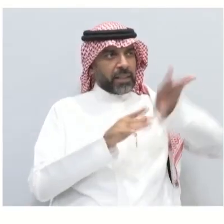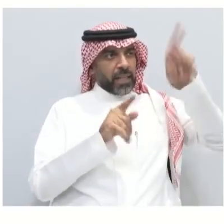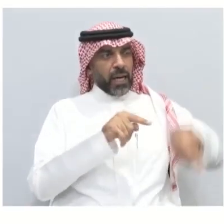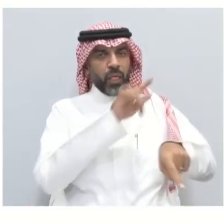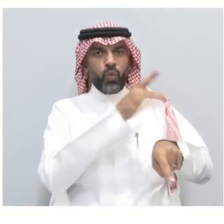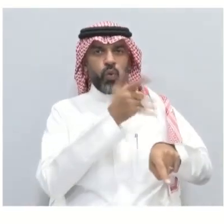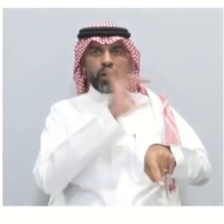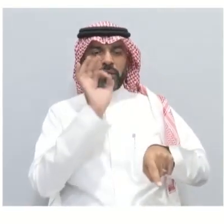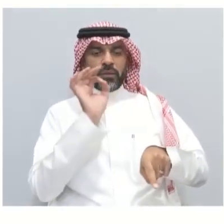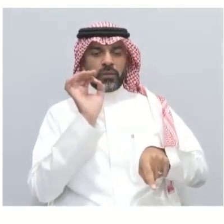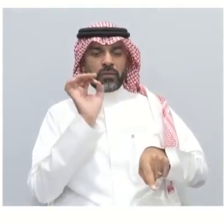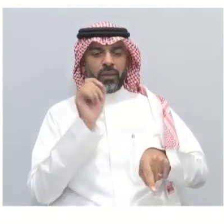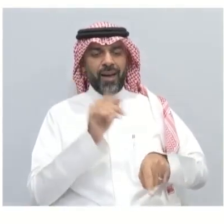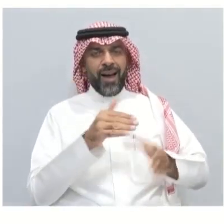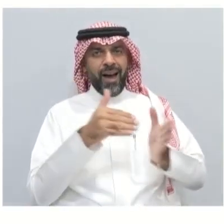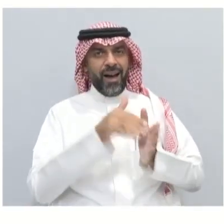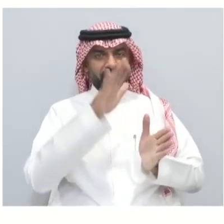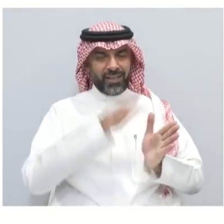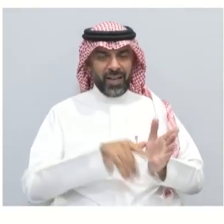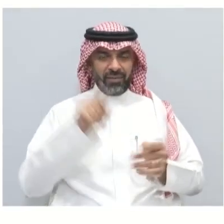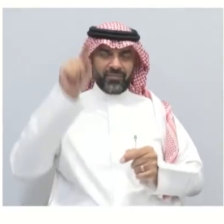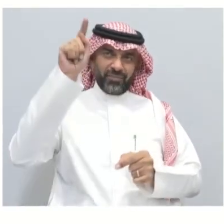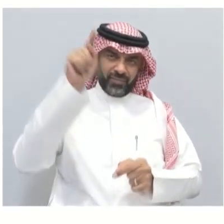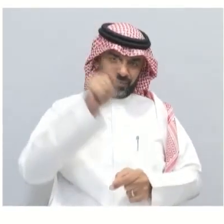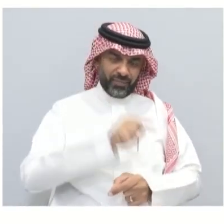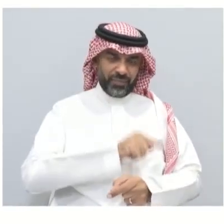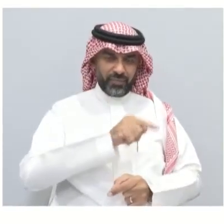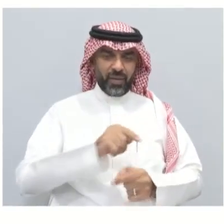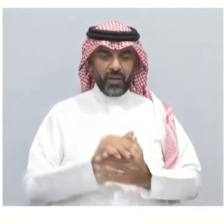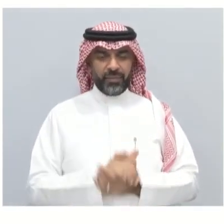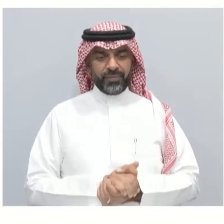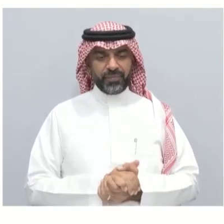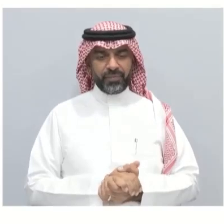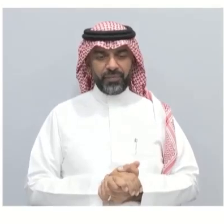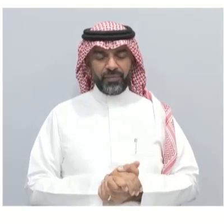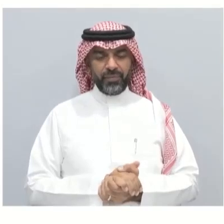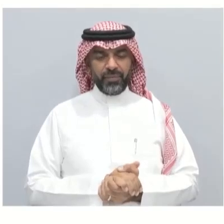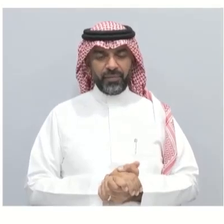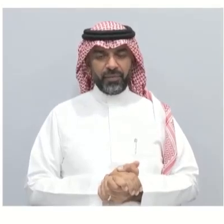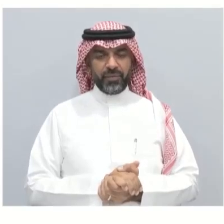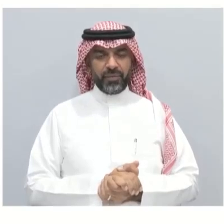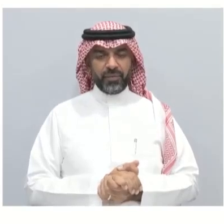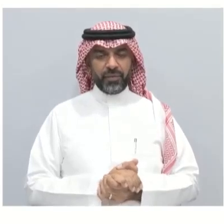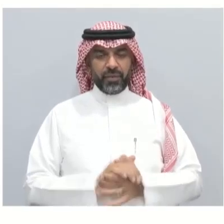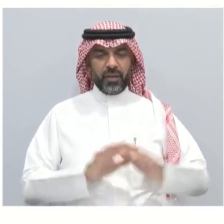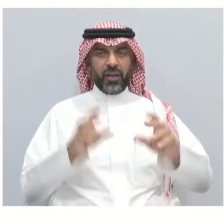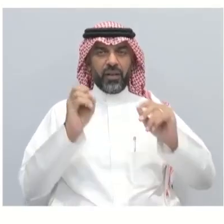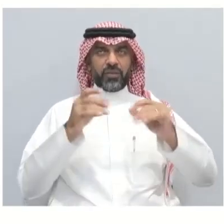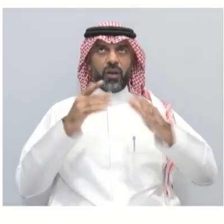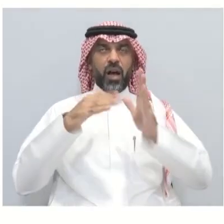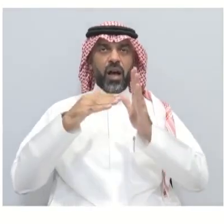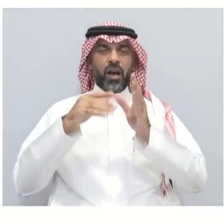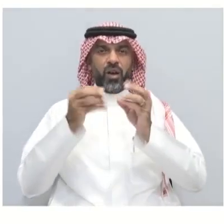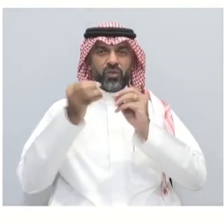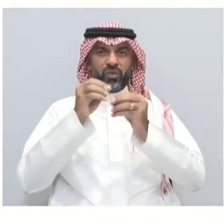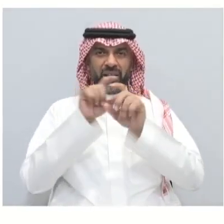احسنتم استخدمنا الشكل الاخير قمنا اولا بتحديد النص ثم ملانا النص بلون ازرق ثم